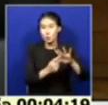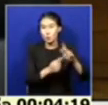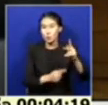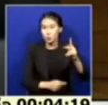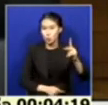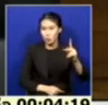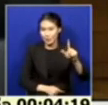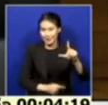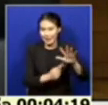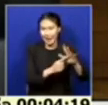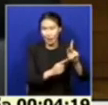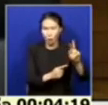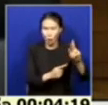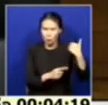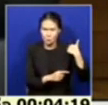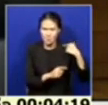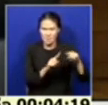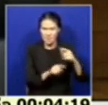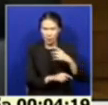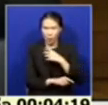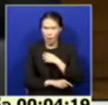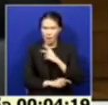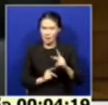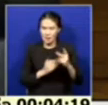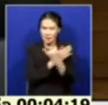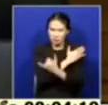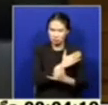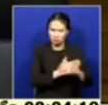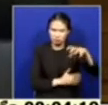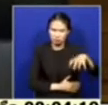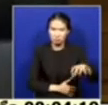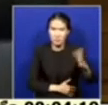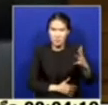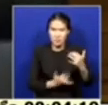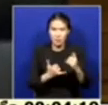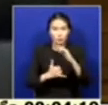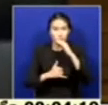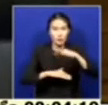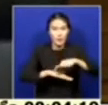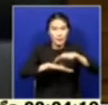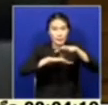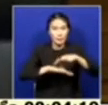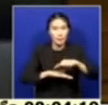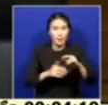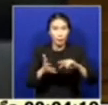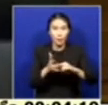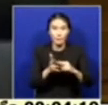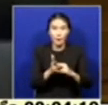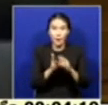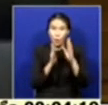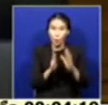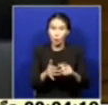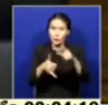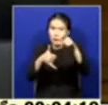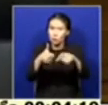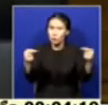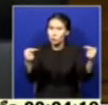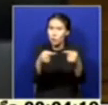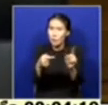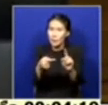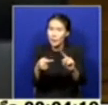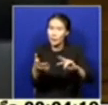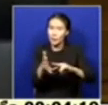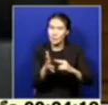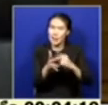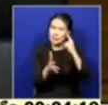ครับแต่ว่าขอเท่าความไปนิดนึงว่าถ้าจะมีก็คือกงสุลหรือกงสุล